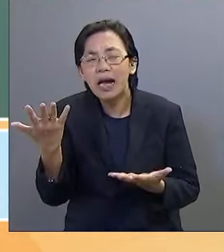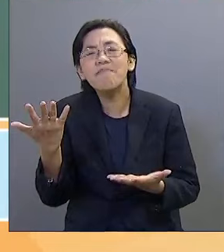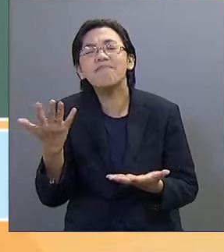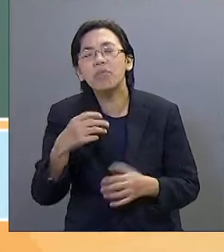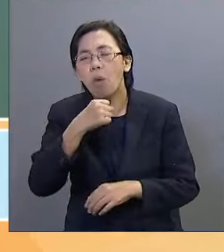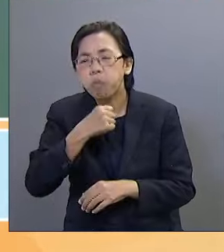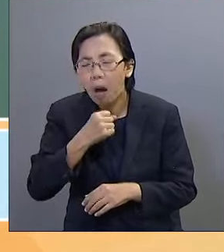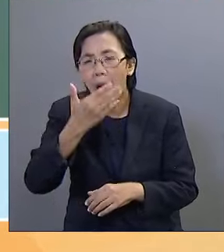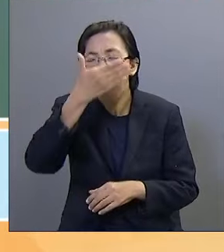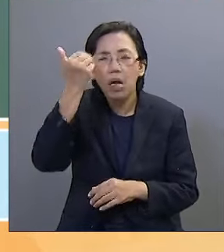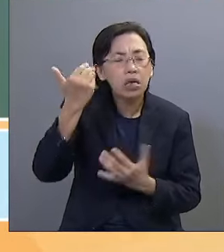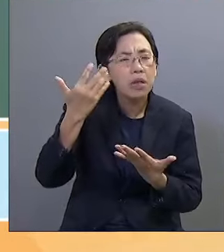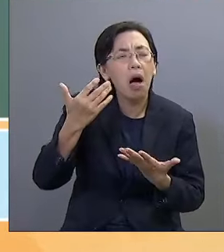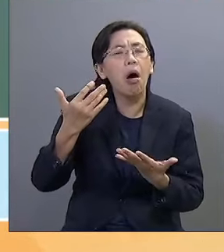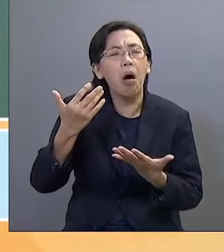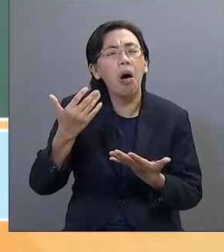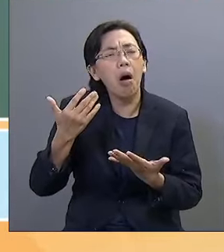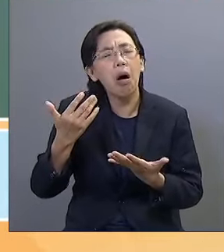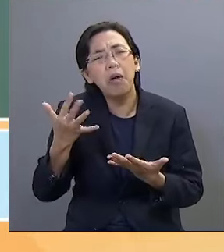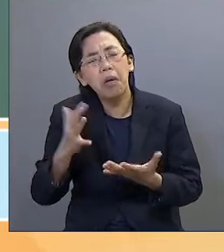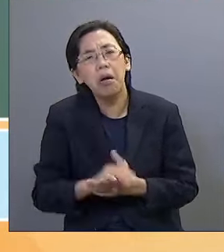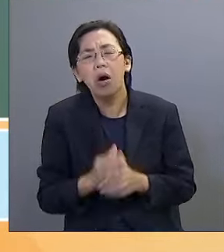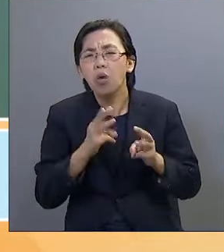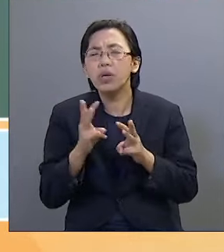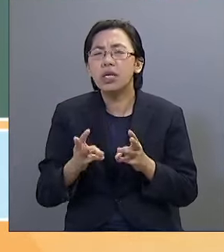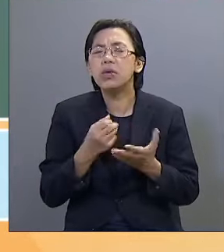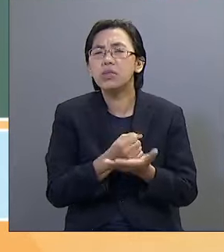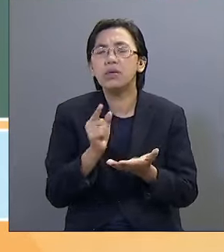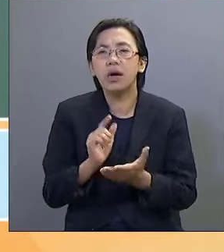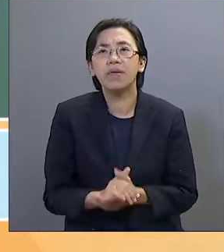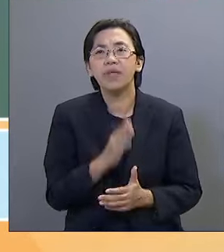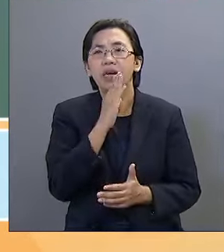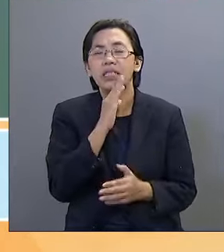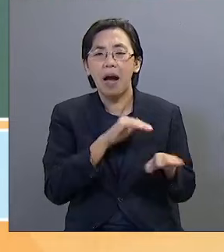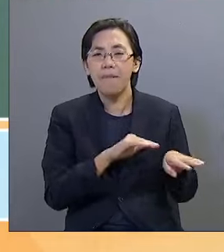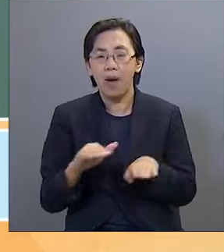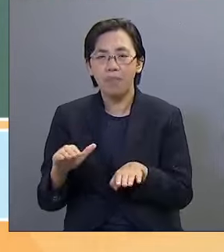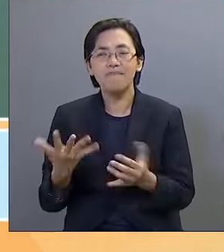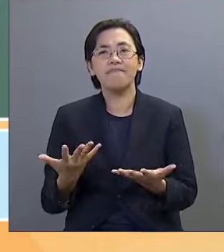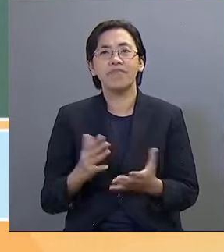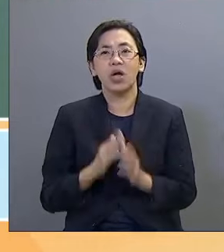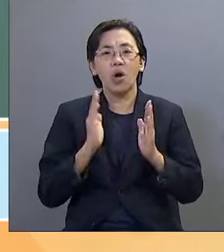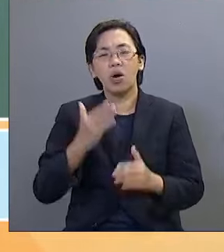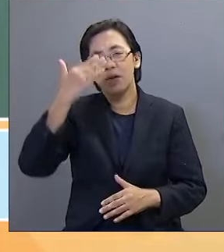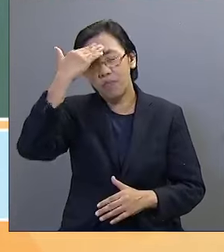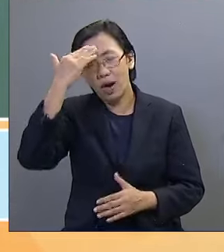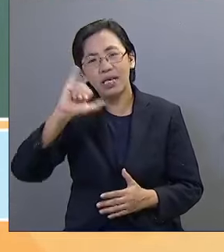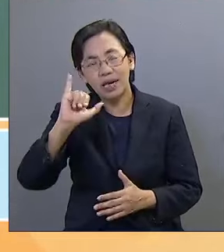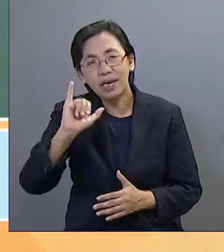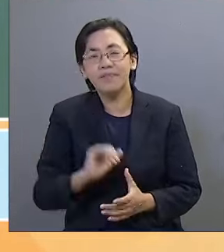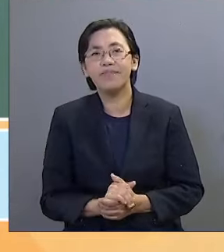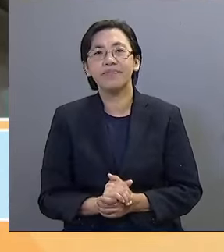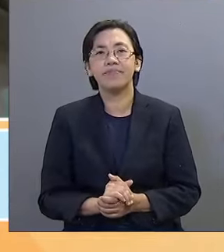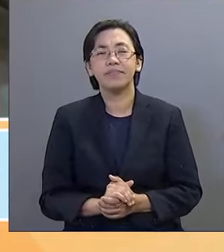จะไม่เกิดขึ้นเลยการชะลอที่ว่านั้นมันมีวิธีทำอย่างไรบ้างครับอาจารย์ครับเอาพวกที่เตรียมตัวก่อนยังไม่เอาคนที่ป่วยหรือว่าเป็นอัลไซเมอร์ เตรียมตัวก่อน